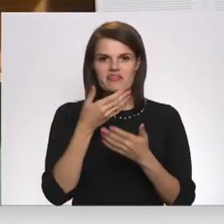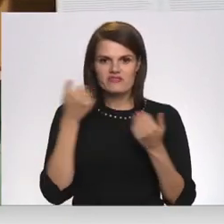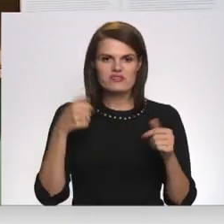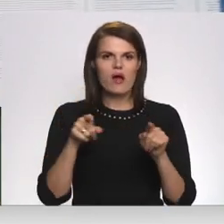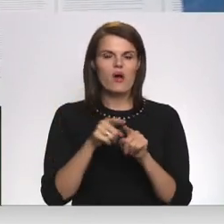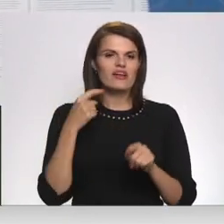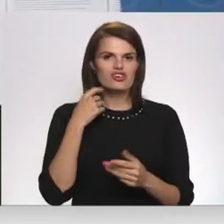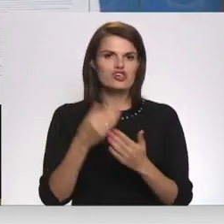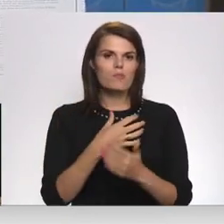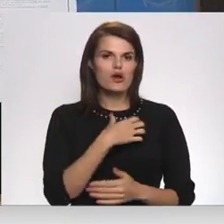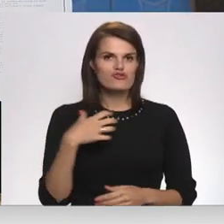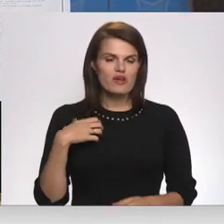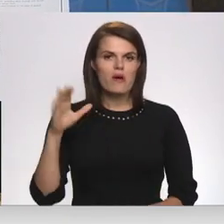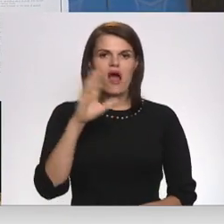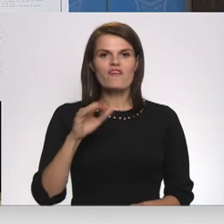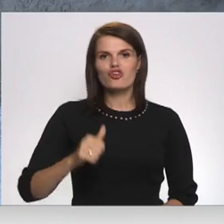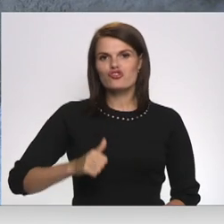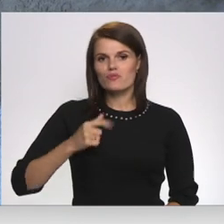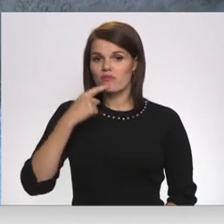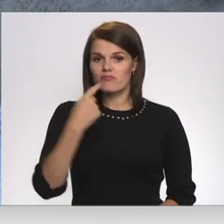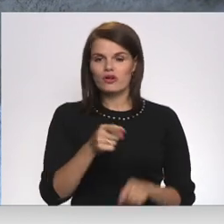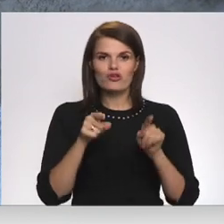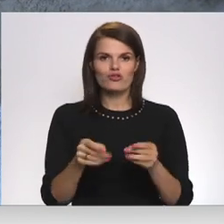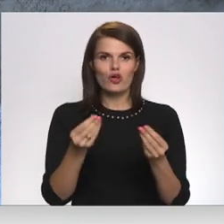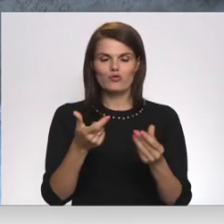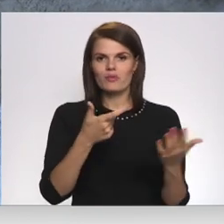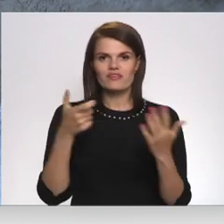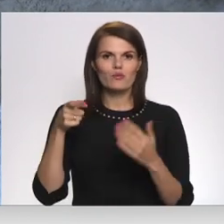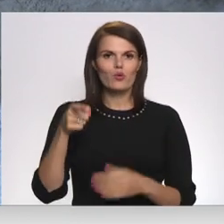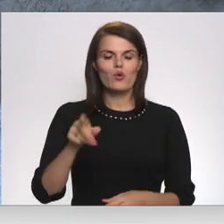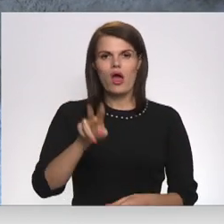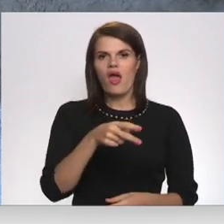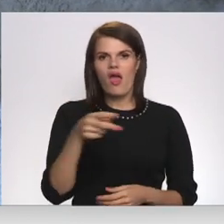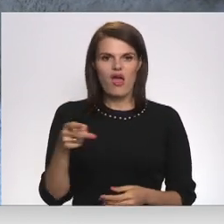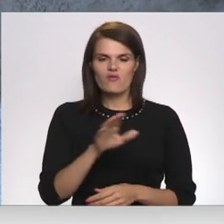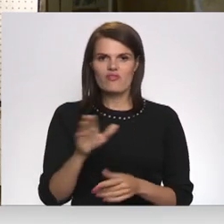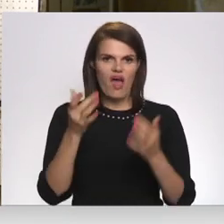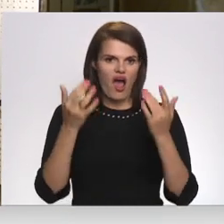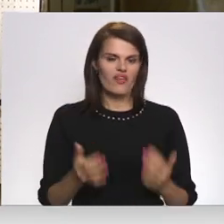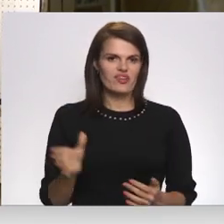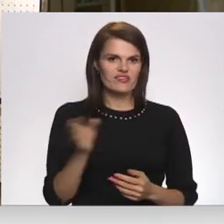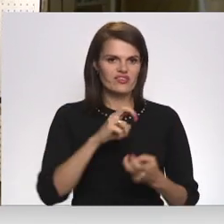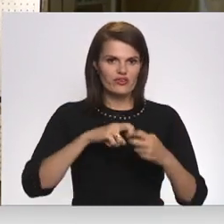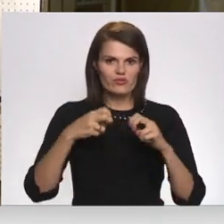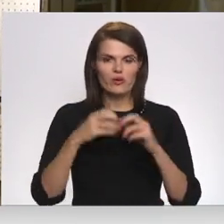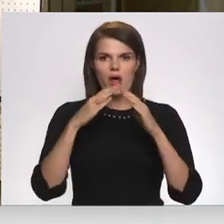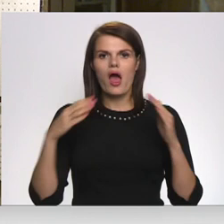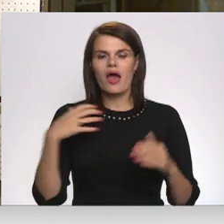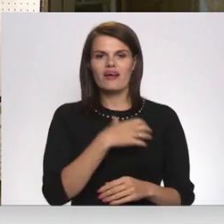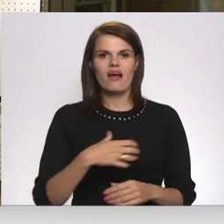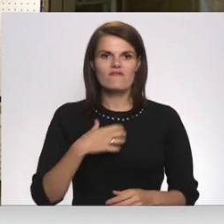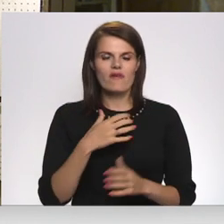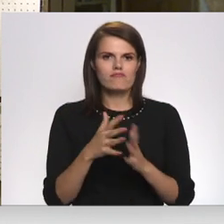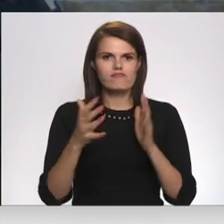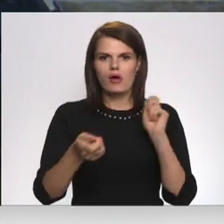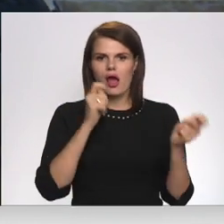Rīgas pašvaldībai. Valsts nekustamie īpašumi norāda, ka šī summa 700 tūkstoši eiro neatrisinātu visas problēmas. Ēkai būtu nepieciešams